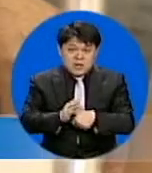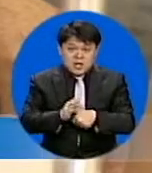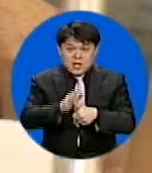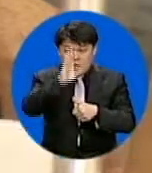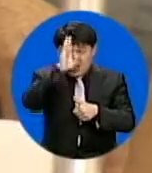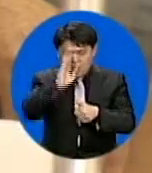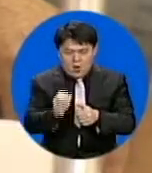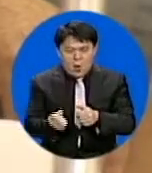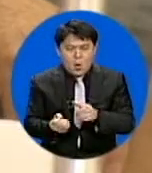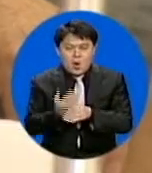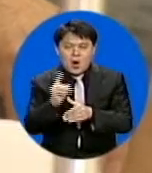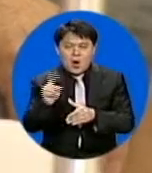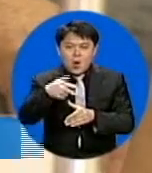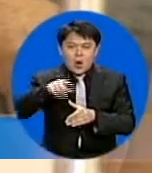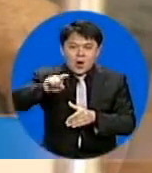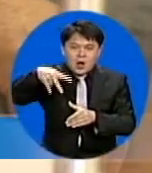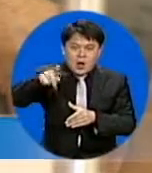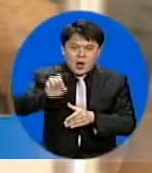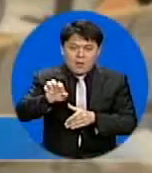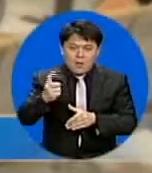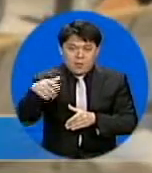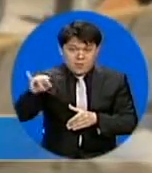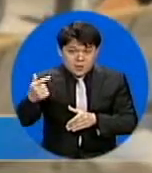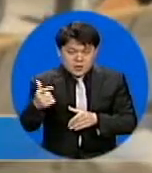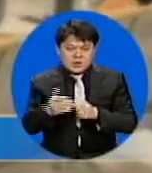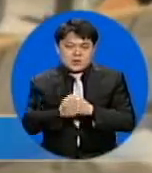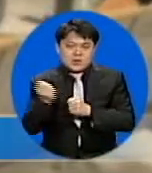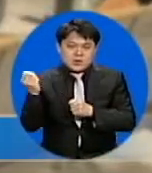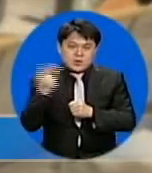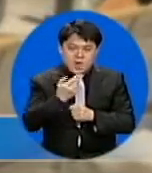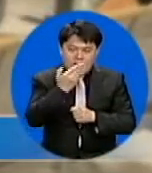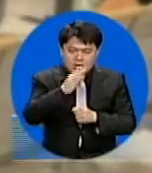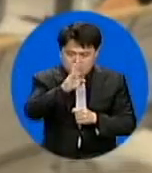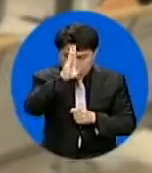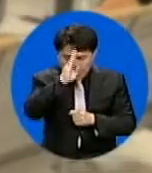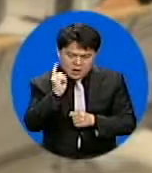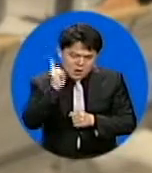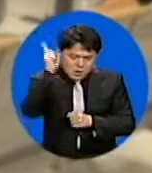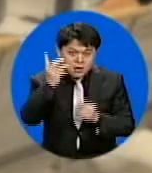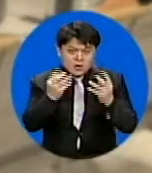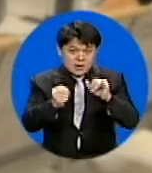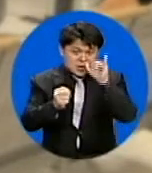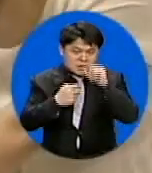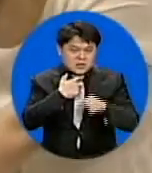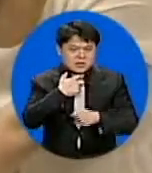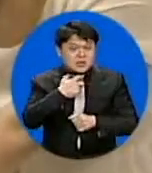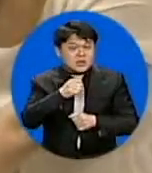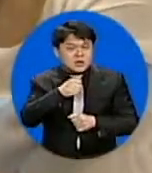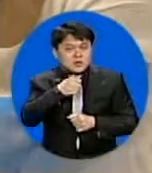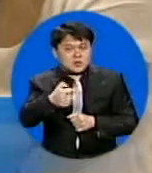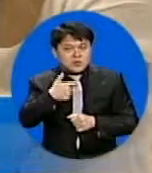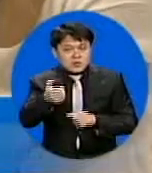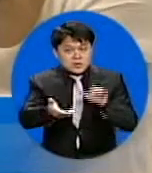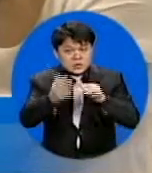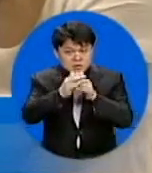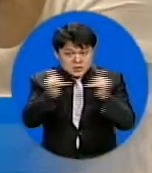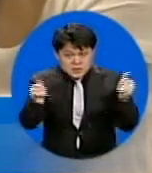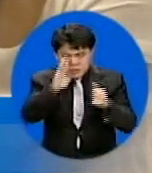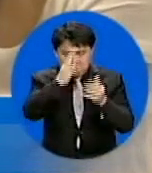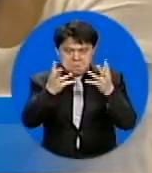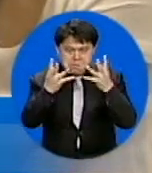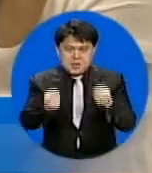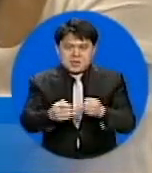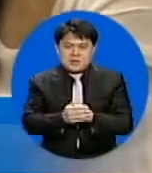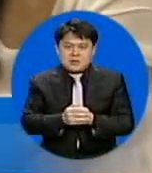발병합니다. 특히 만성질환자가 많은 중고령층에서 발병이 급증합니다. 이렇게 담 결린 것처럼